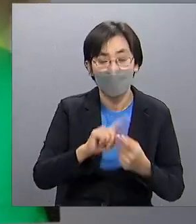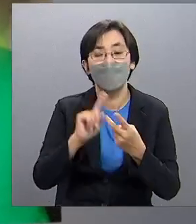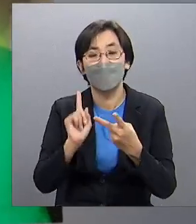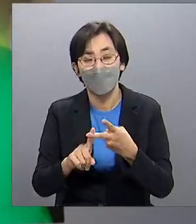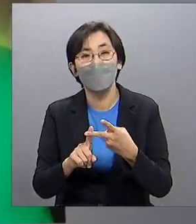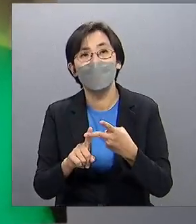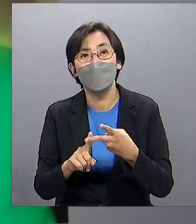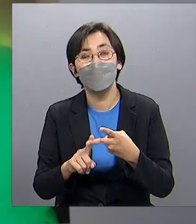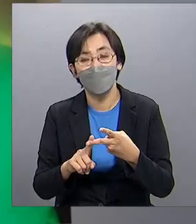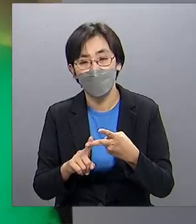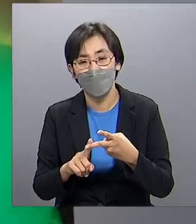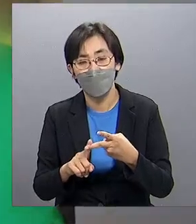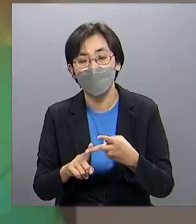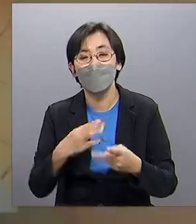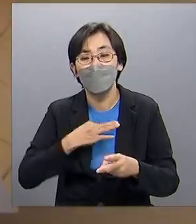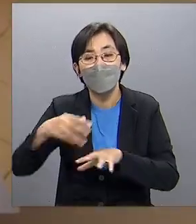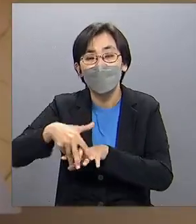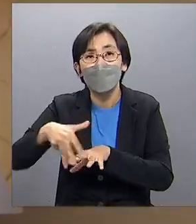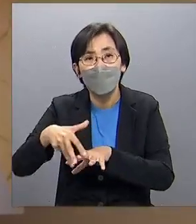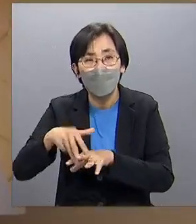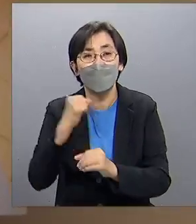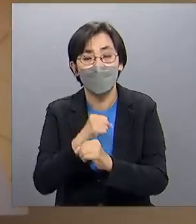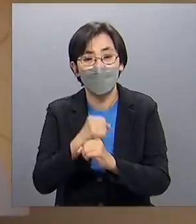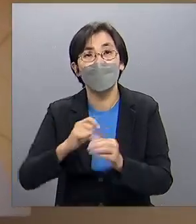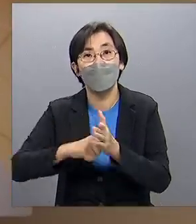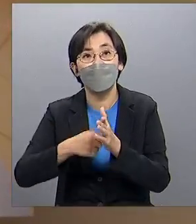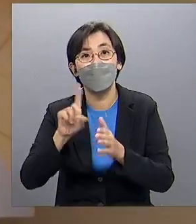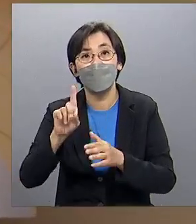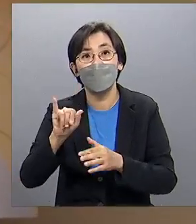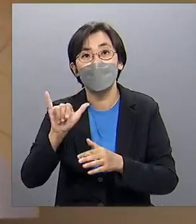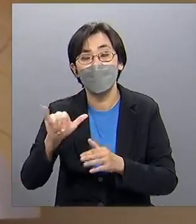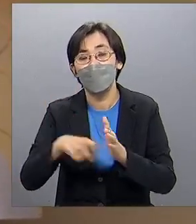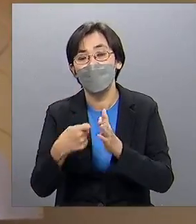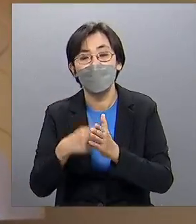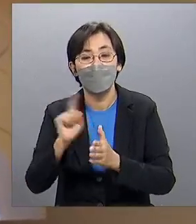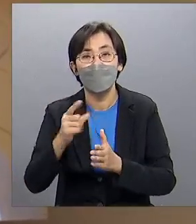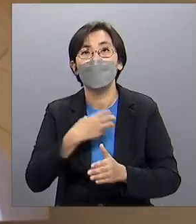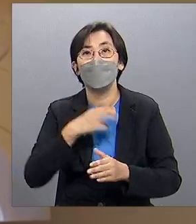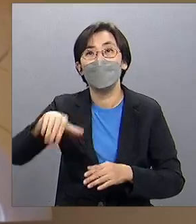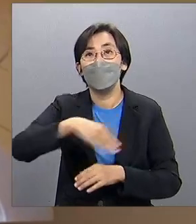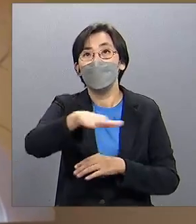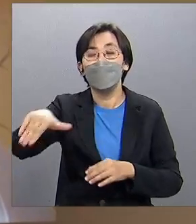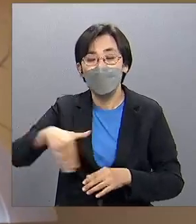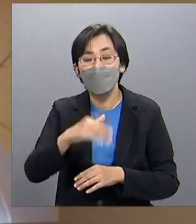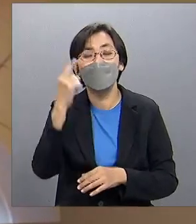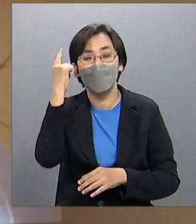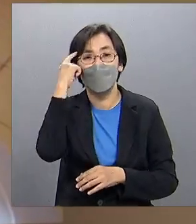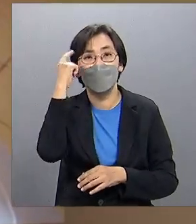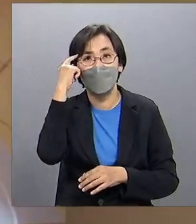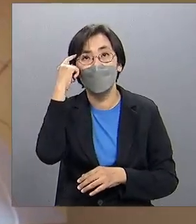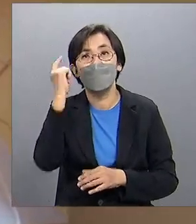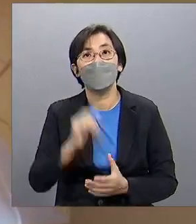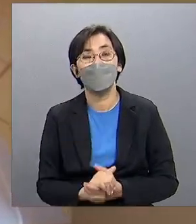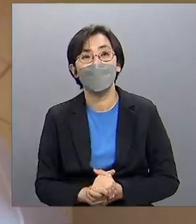DIY เพราะว่าเราต้องการสื่อให้กับผู้ต้องโทษได้เห็นว่าสิ่งที่ไม่มีค่